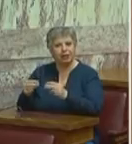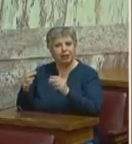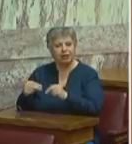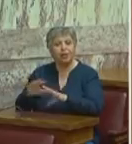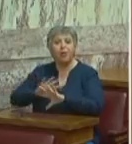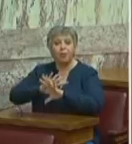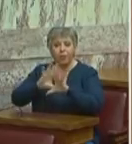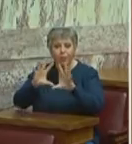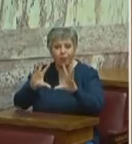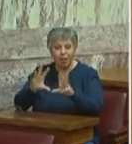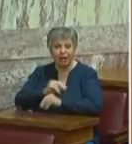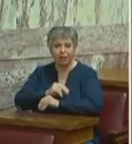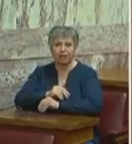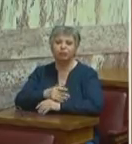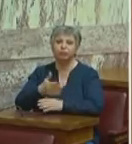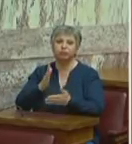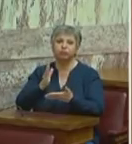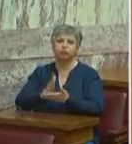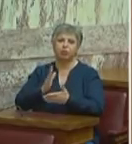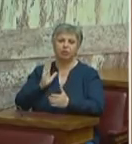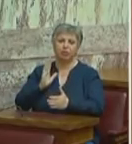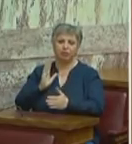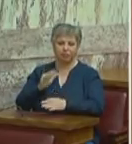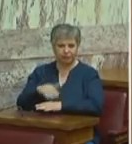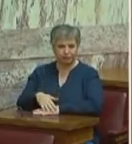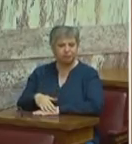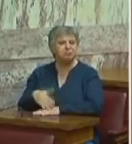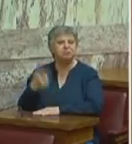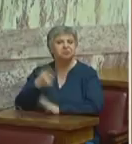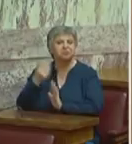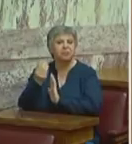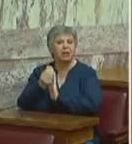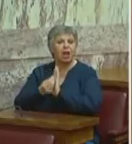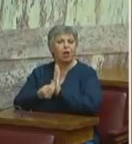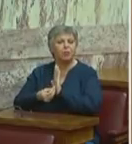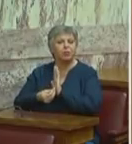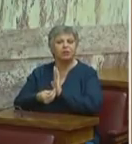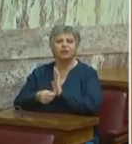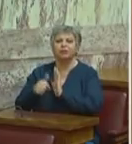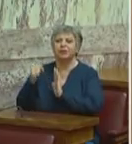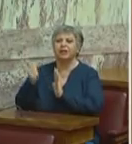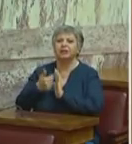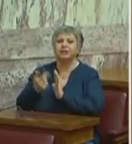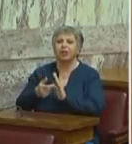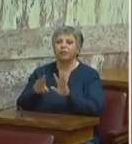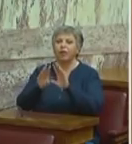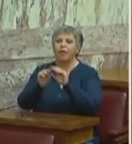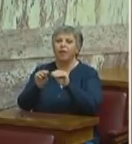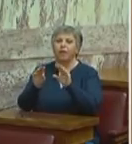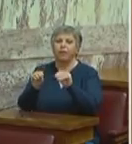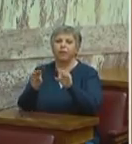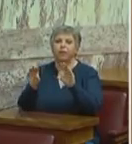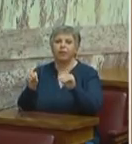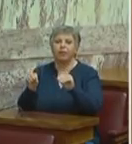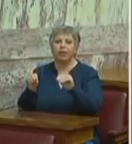Και ακριβώς επειδή πολλές φορές δυστυχώς οι διαρροές ταξιδεύουν γρηγορότερα από όσο μπορεί